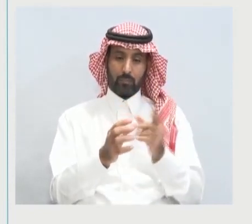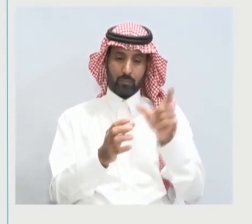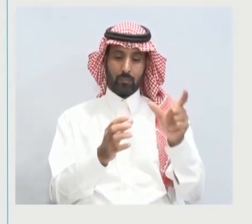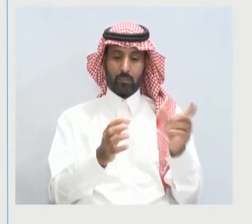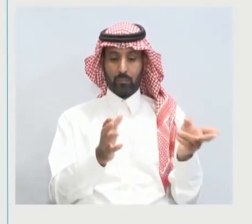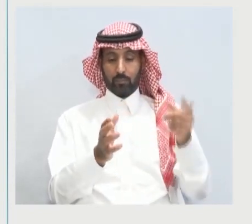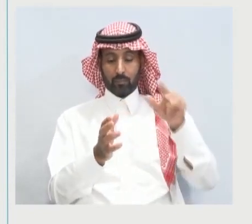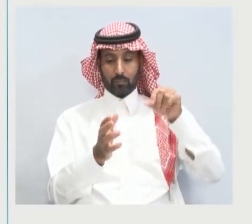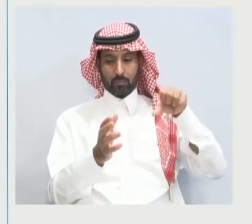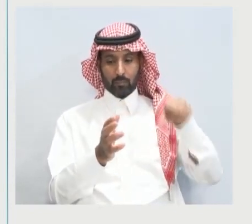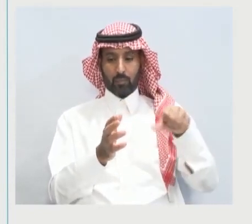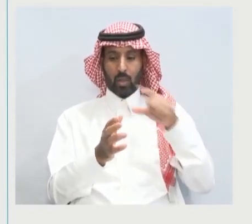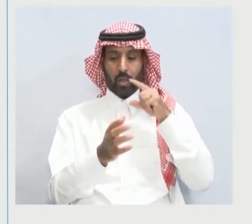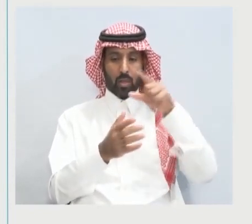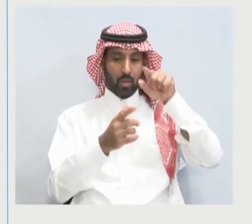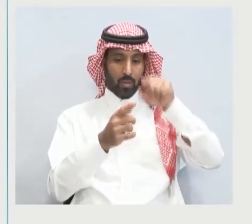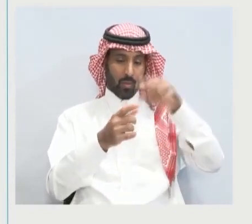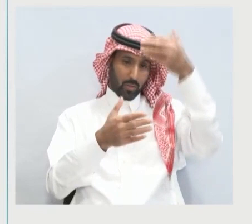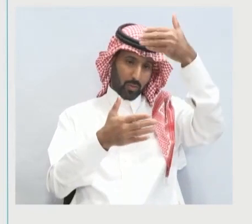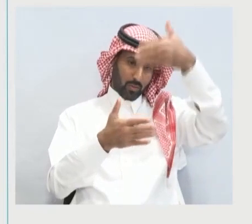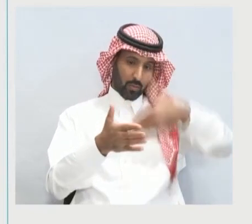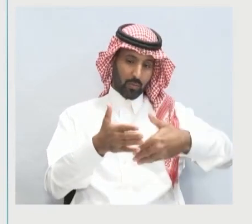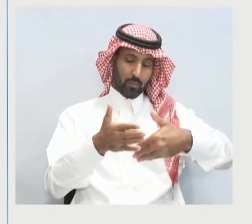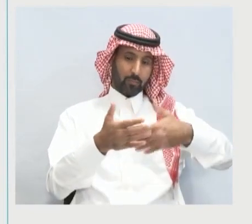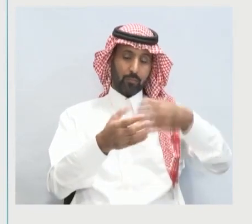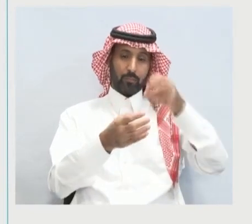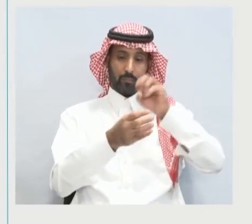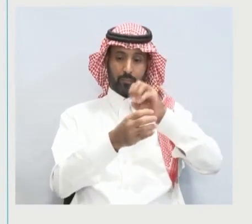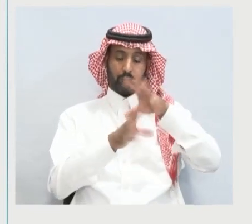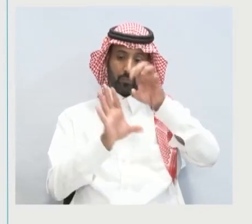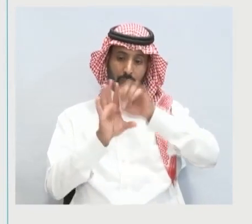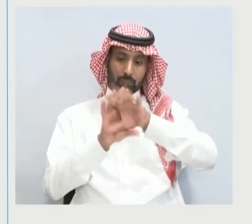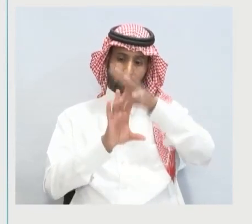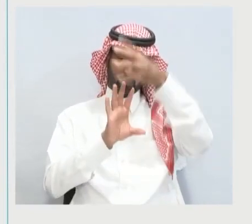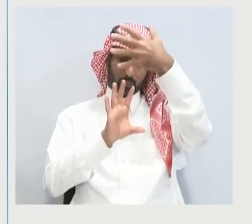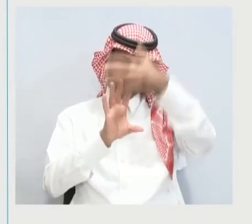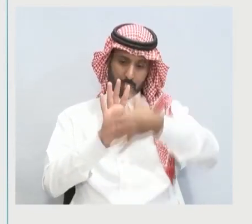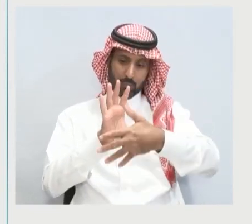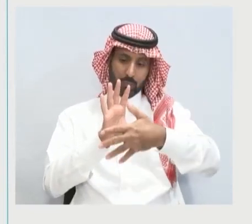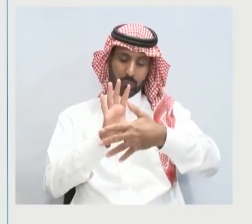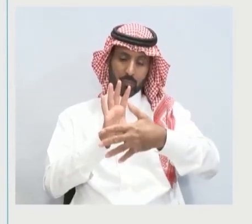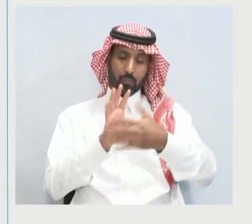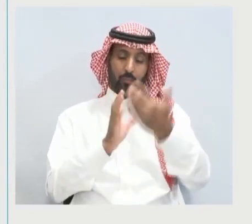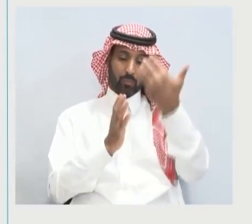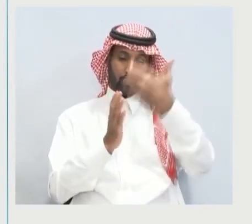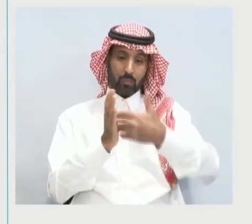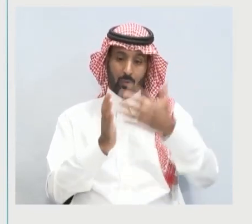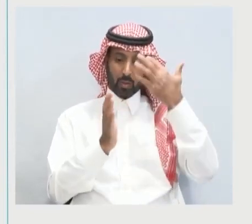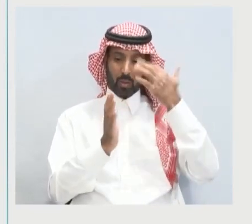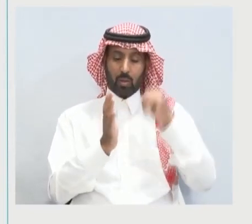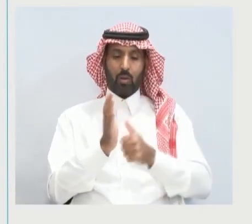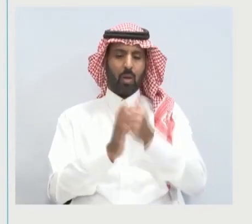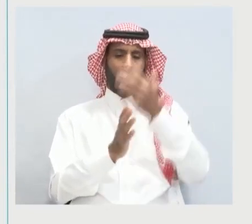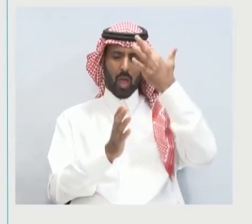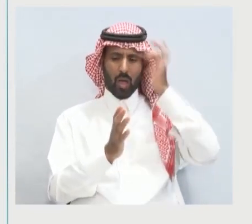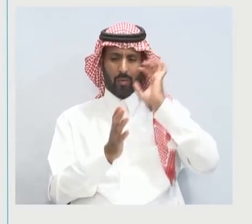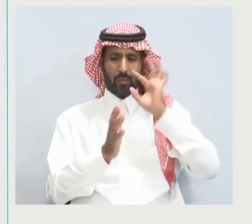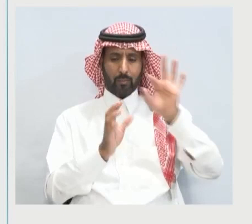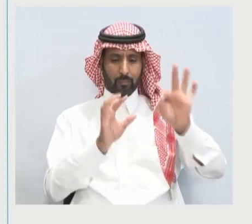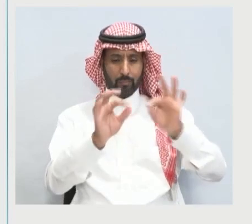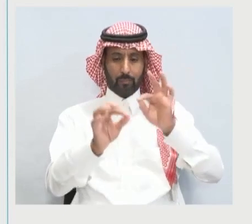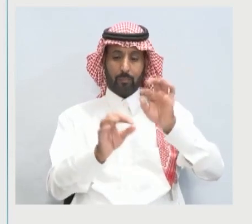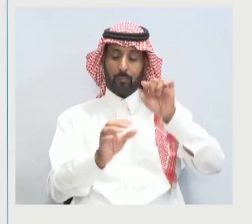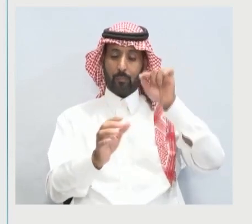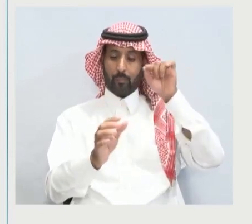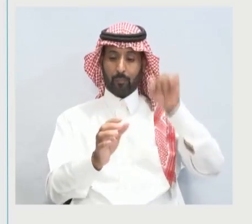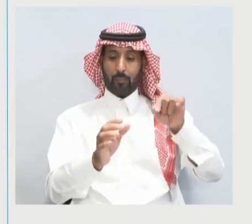بعد الضغط على الايقونات ستظهر جميع الايقونات الموجوده تستطيع ادراج اي ايقونه من الايقونات